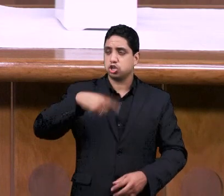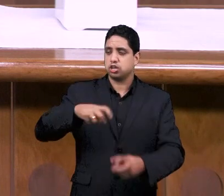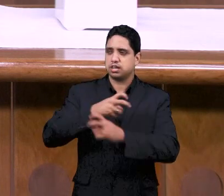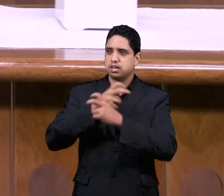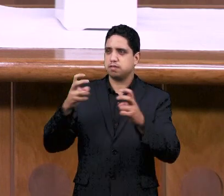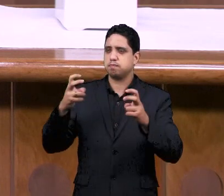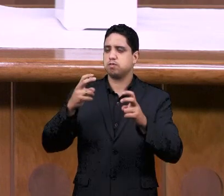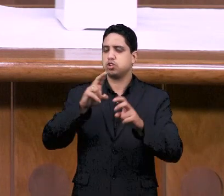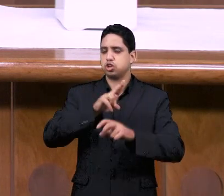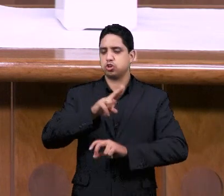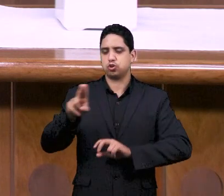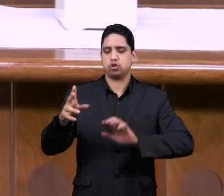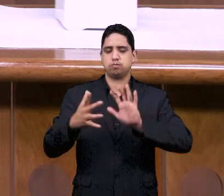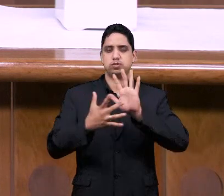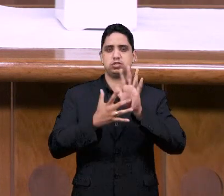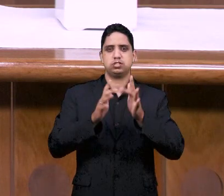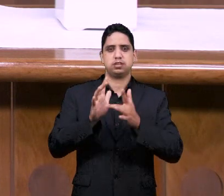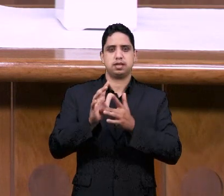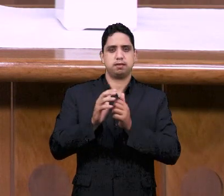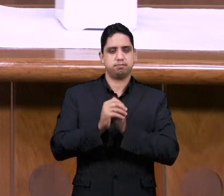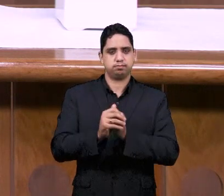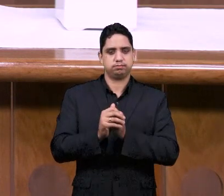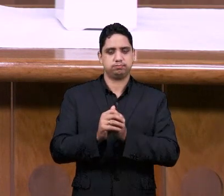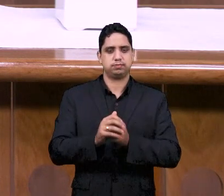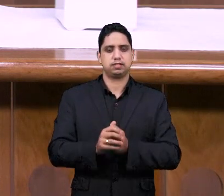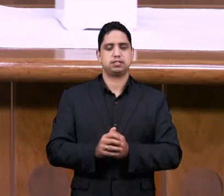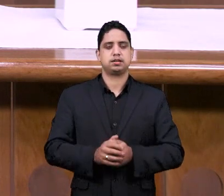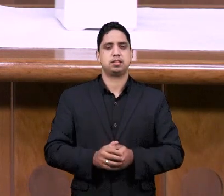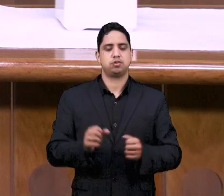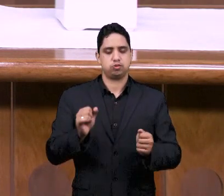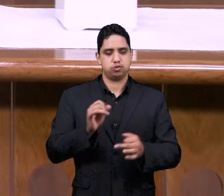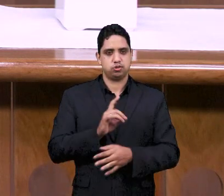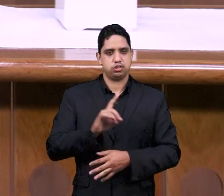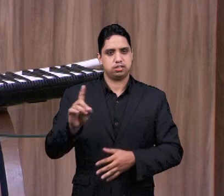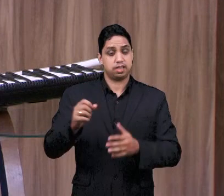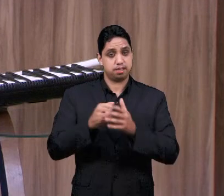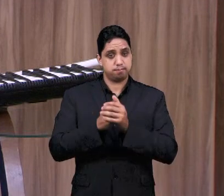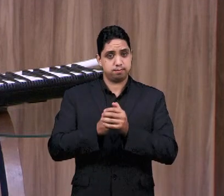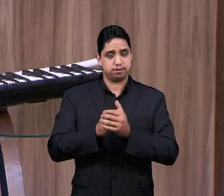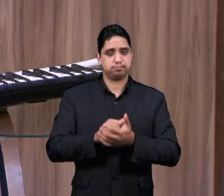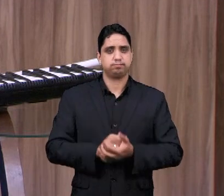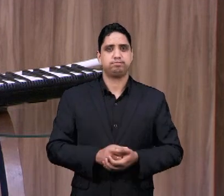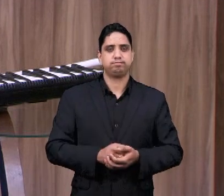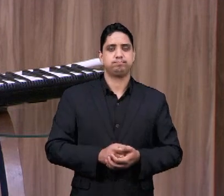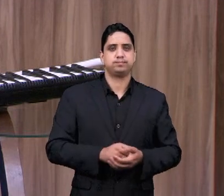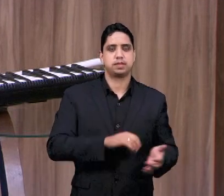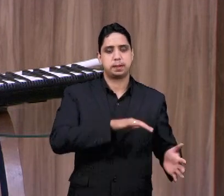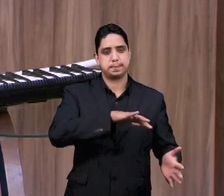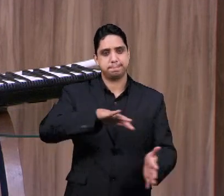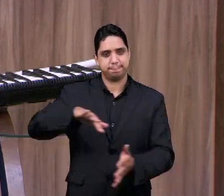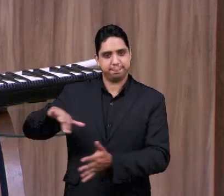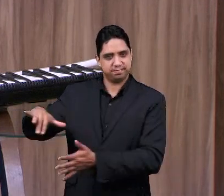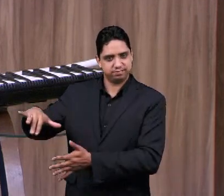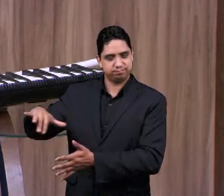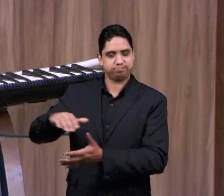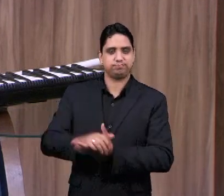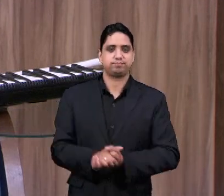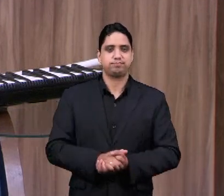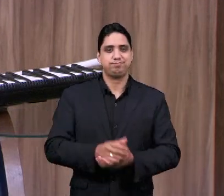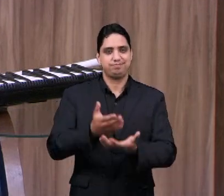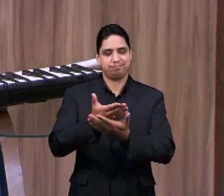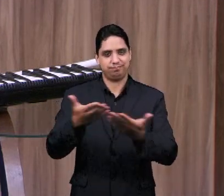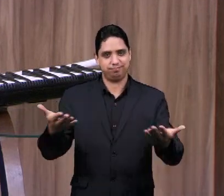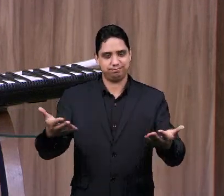ainsi au nom du Seigneur Jésus-Christ. Amen. Gloire à Dieu. Amen, mes frères. Je salue à tous,